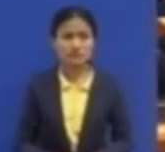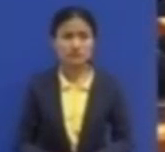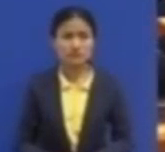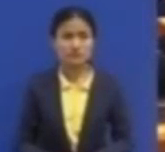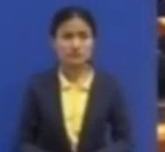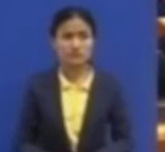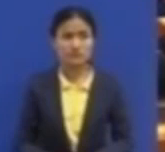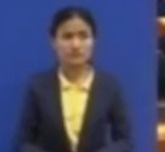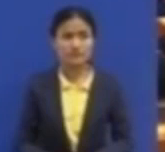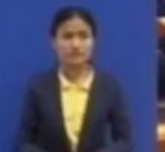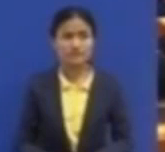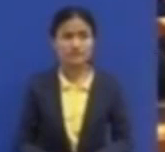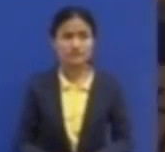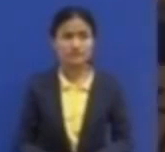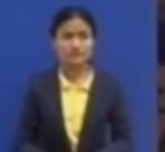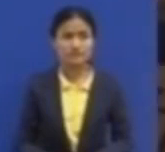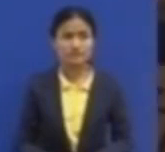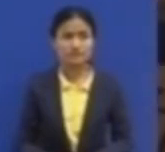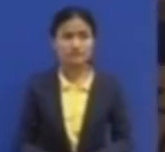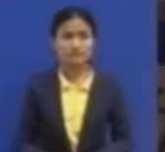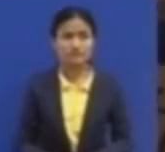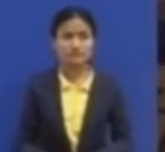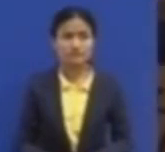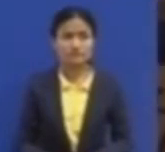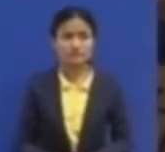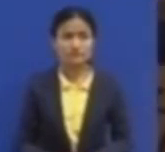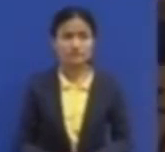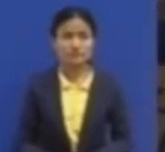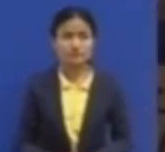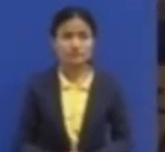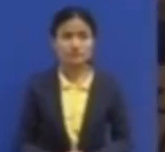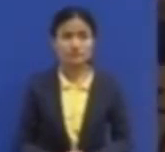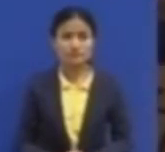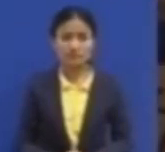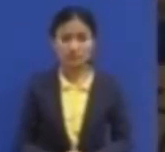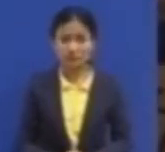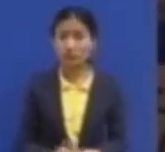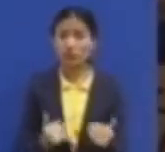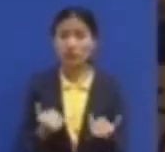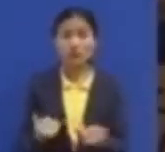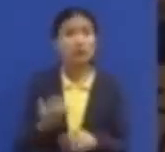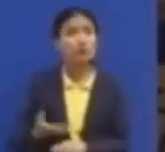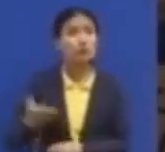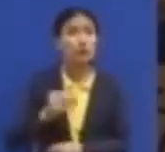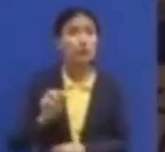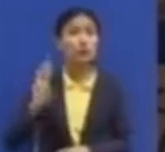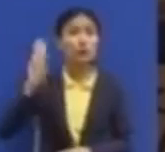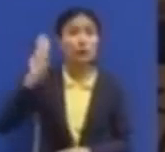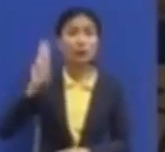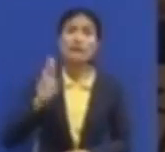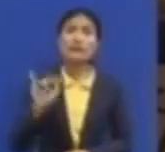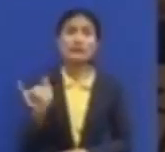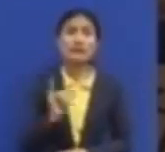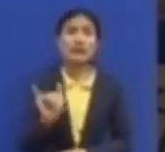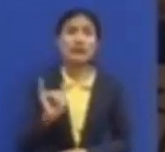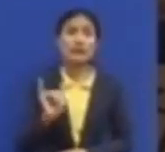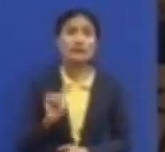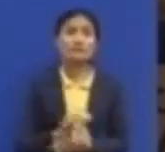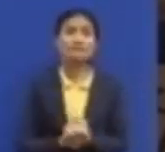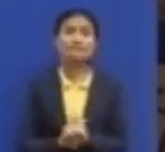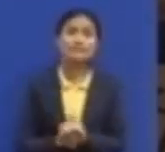เนื่องจากเรายังไม่ได้ปฏิญาณตนนะครับก็ยังพูดอะไรไม่